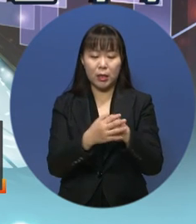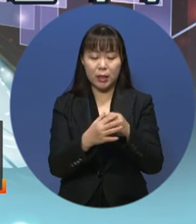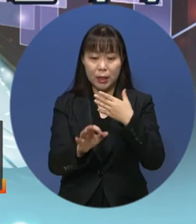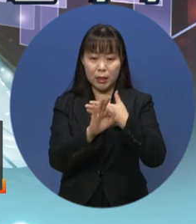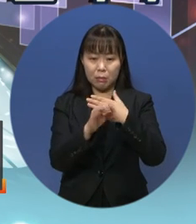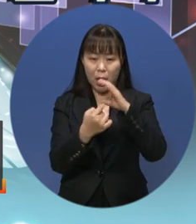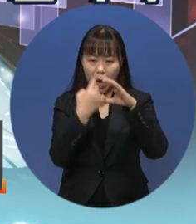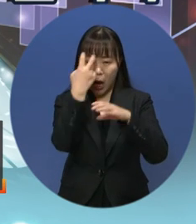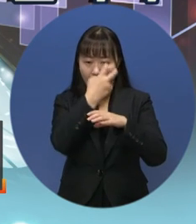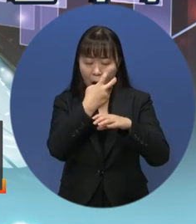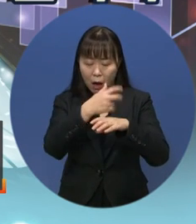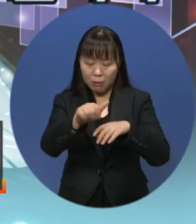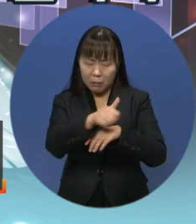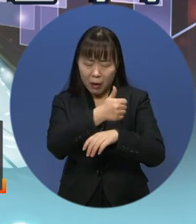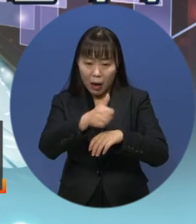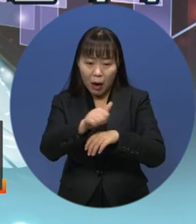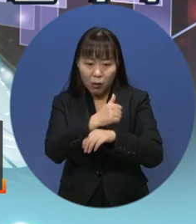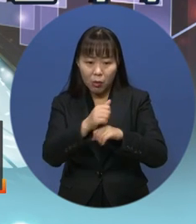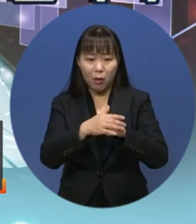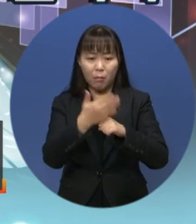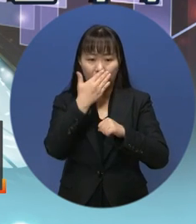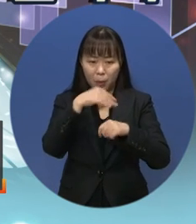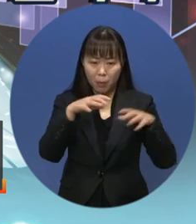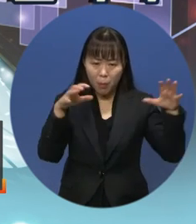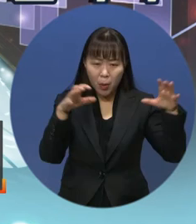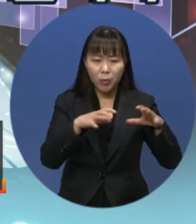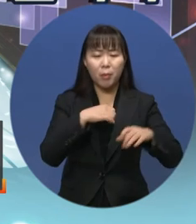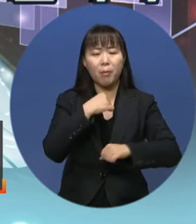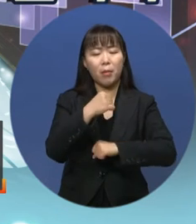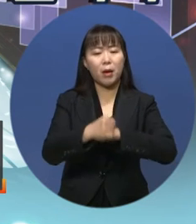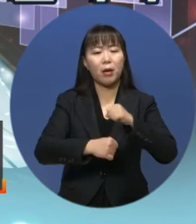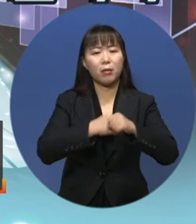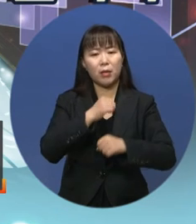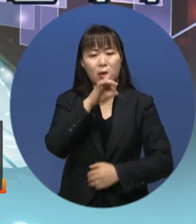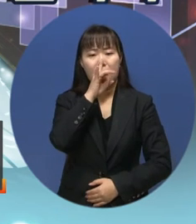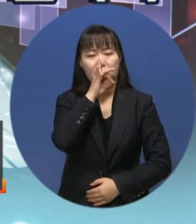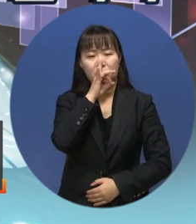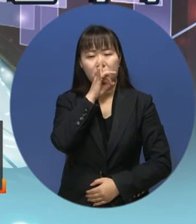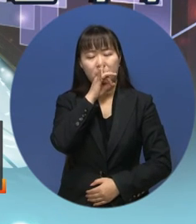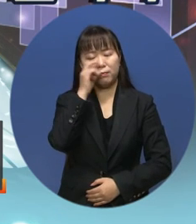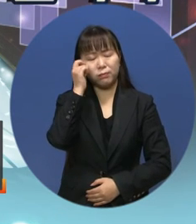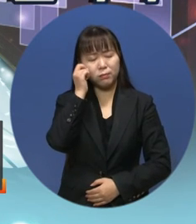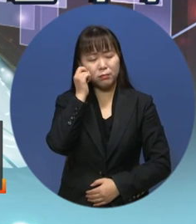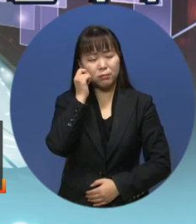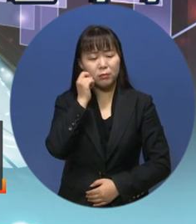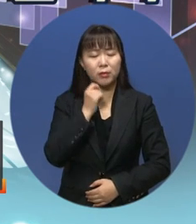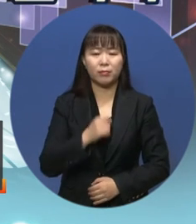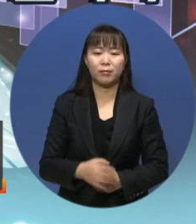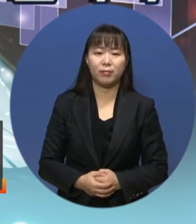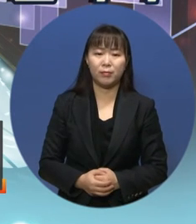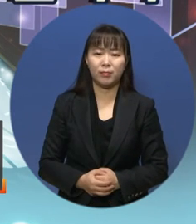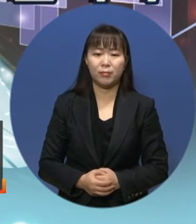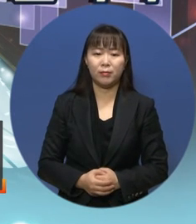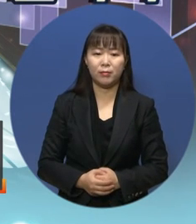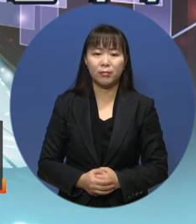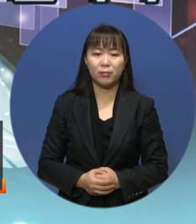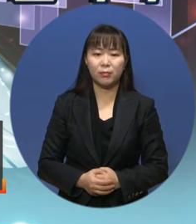선별진료소만 오락가락해야 하고 식당 모임도 마음대로 갈 수 없는 서글픈 신세가